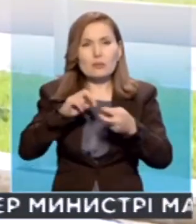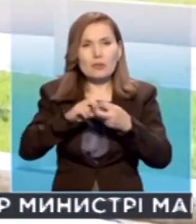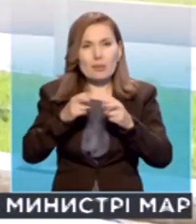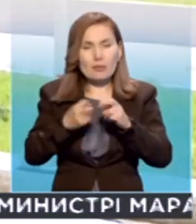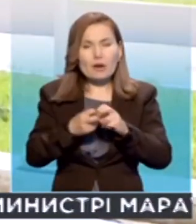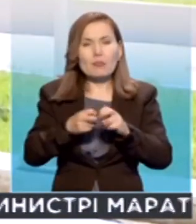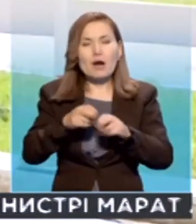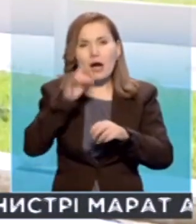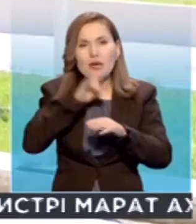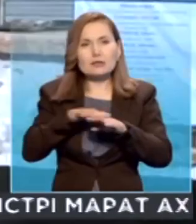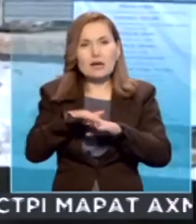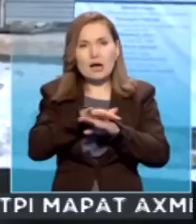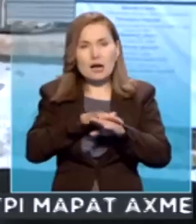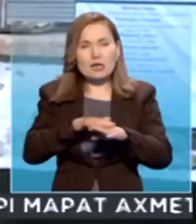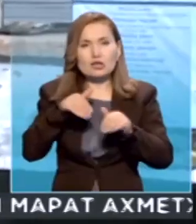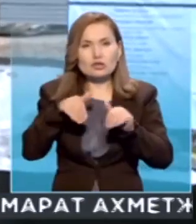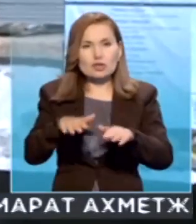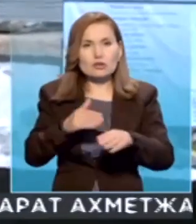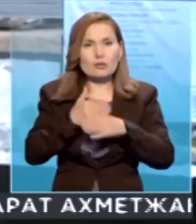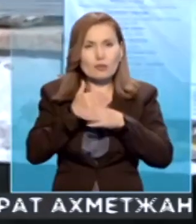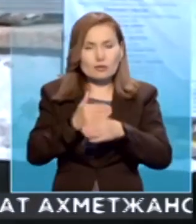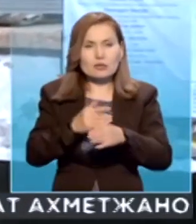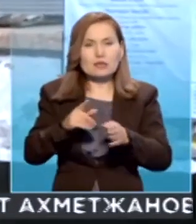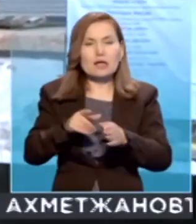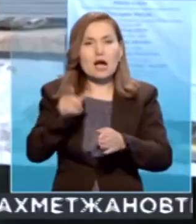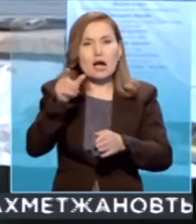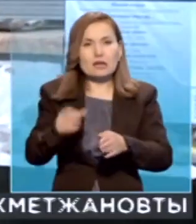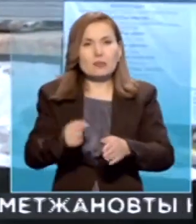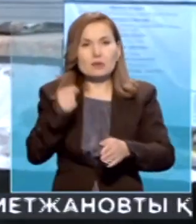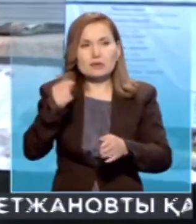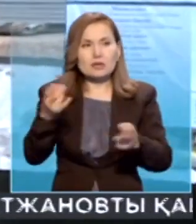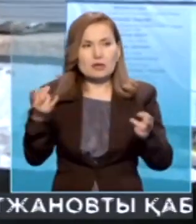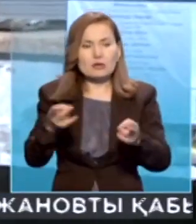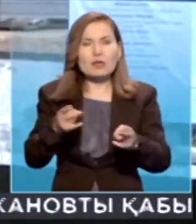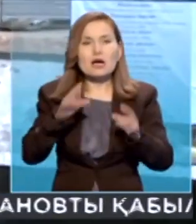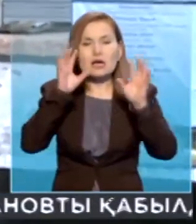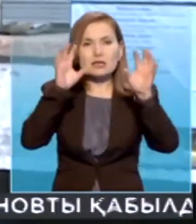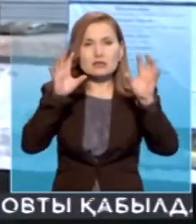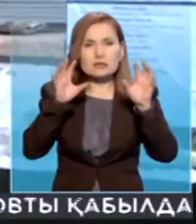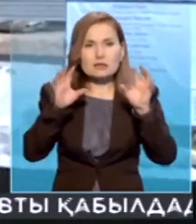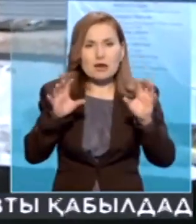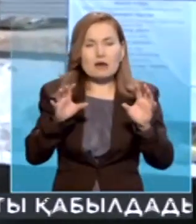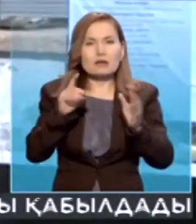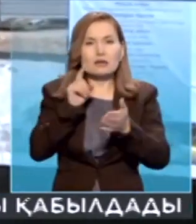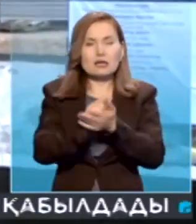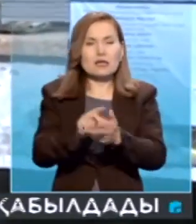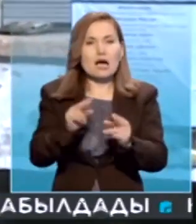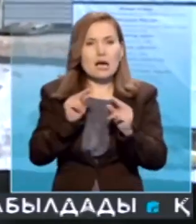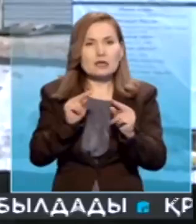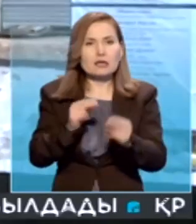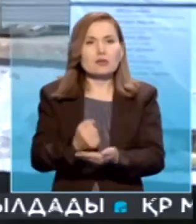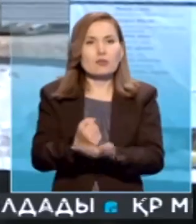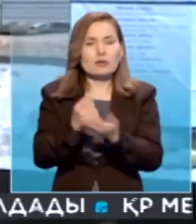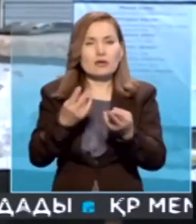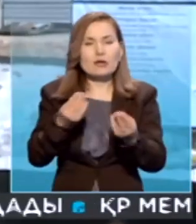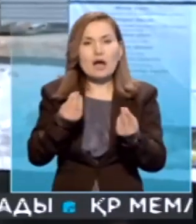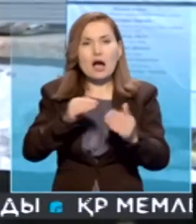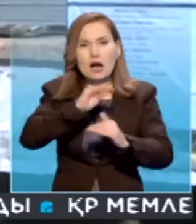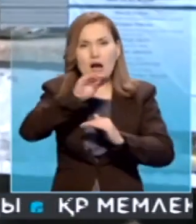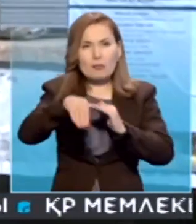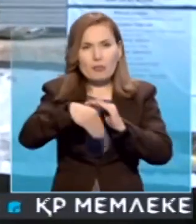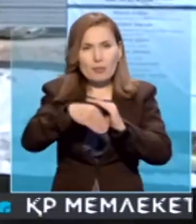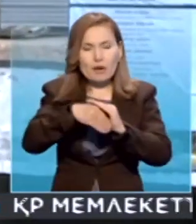соны ары қарай көтереді деп ойлаймын, дамытады. Заңда әділдікті қолдаймын. Сол жаңағы пара алу,